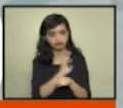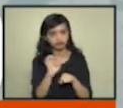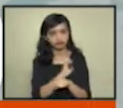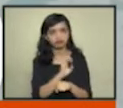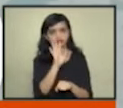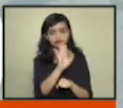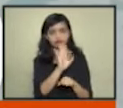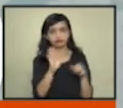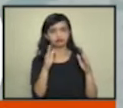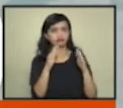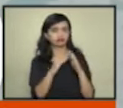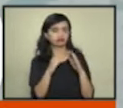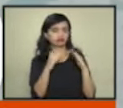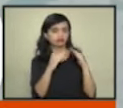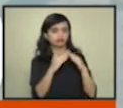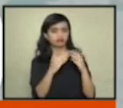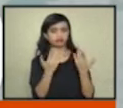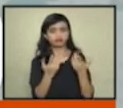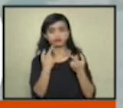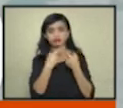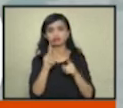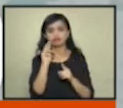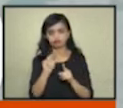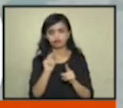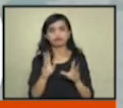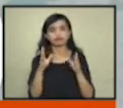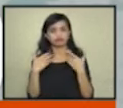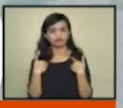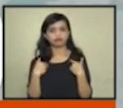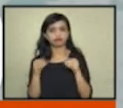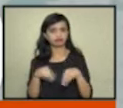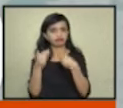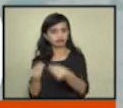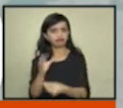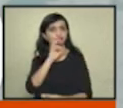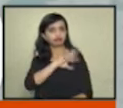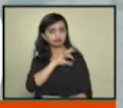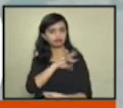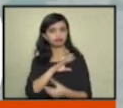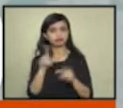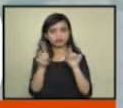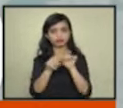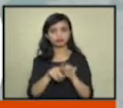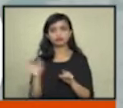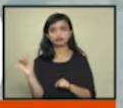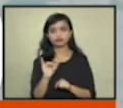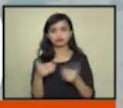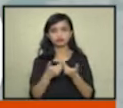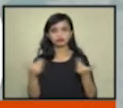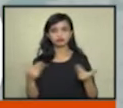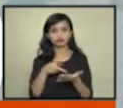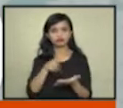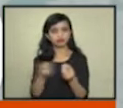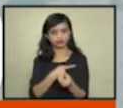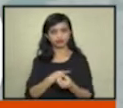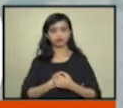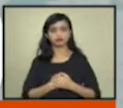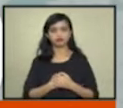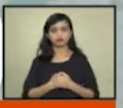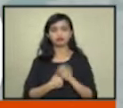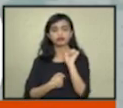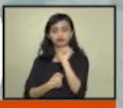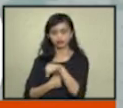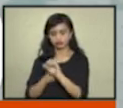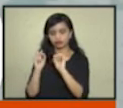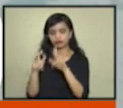ng inyong household, kailangan pa rin sir makatanggap siya ng mga benefits at maging po ng separation pay kapag siya po'y tinanggal. Oo,